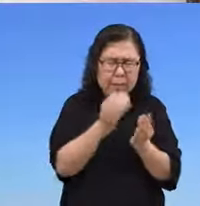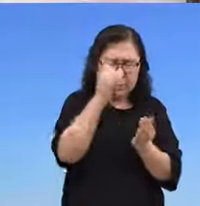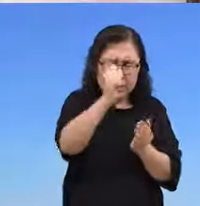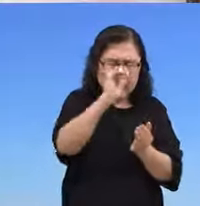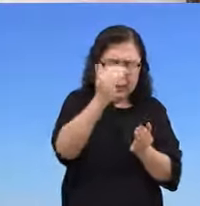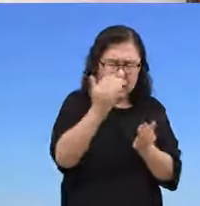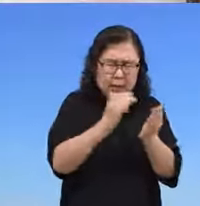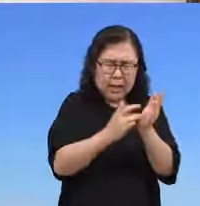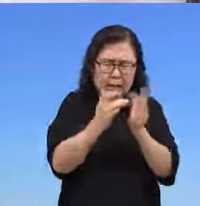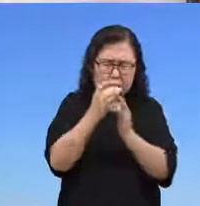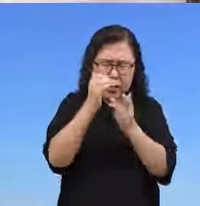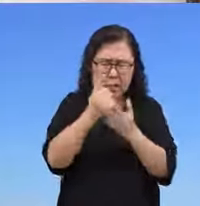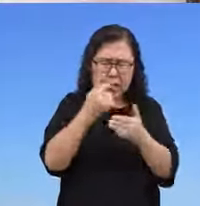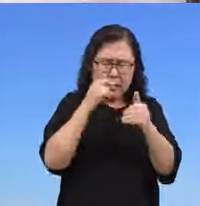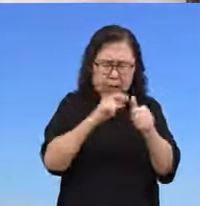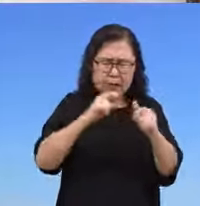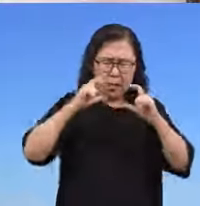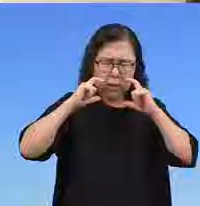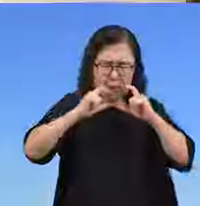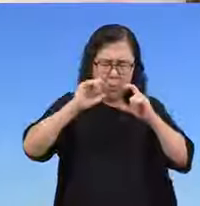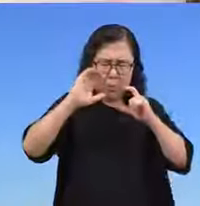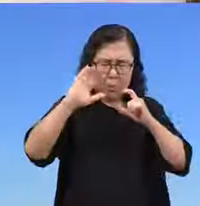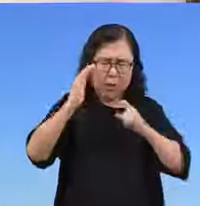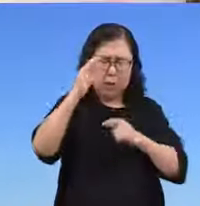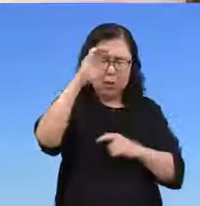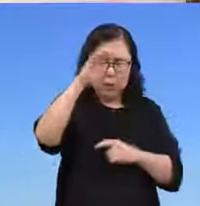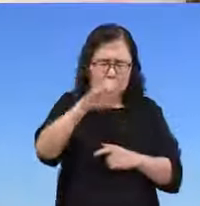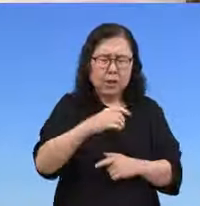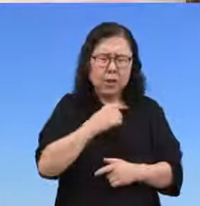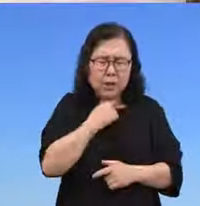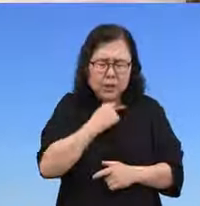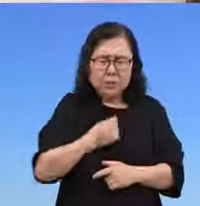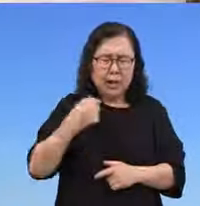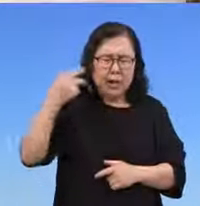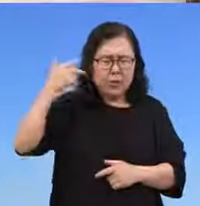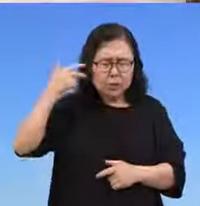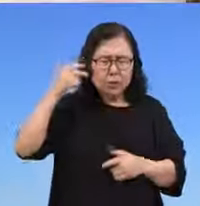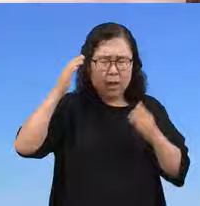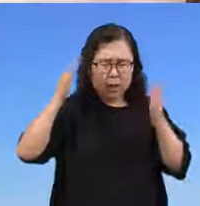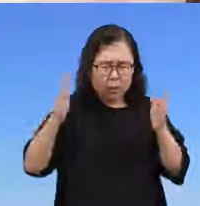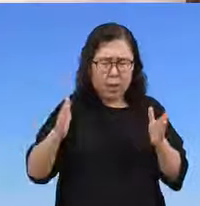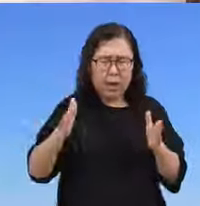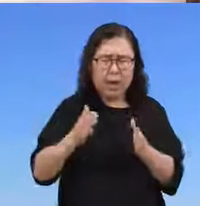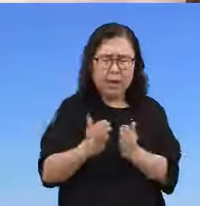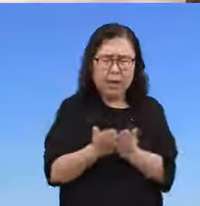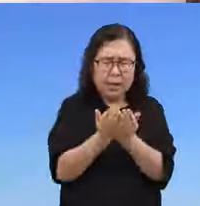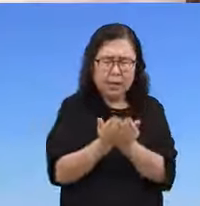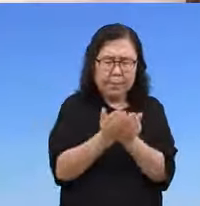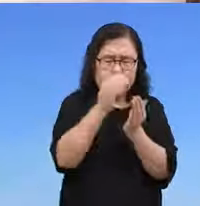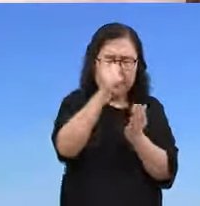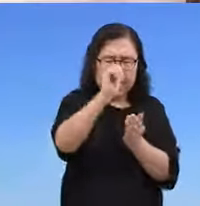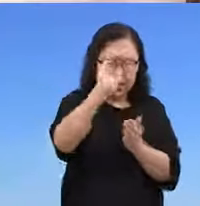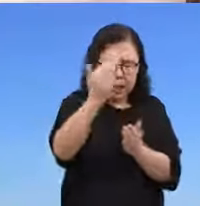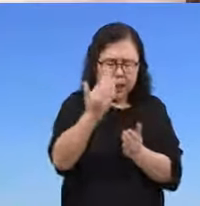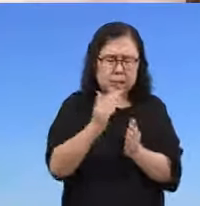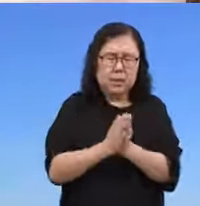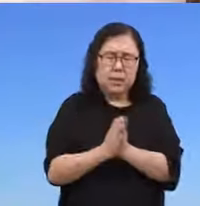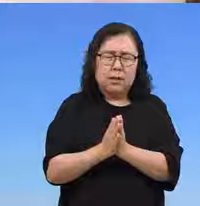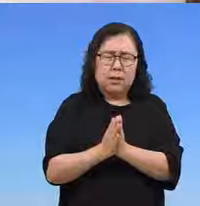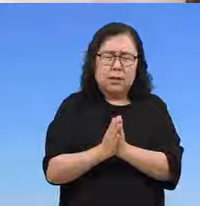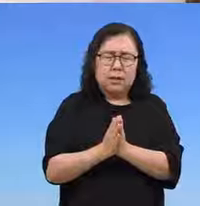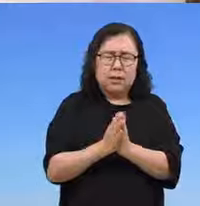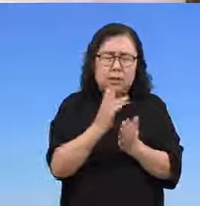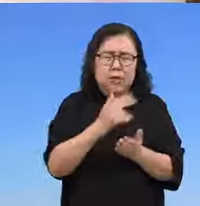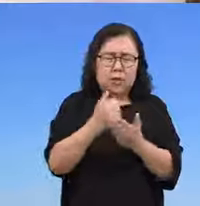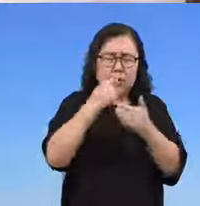예수 그리스도의 명령이 선포되는 곳이 되기를 원합니다. 이번 한 주간 동안 함장 되시는 주님의 명령